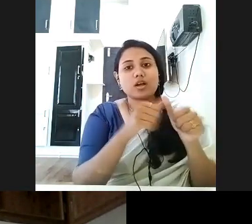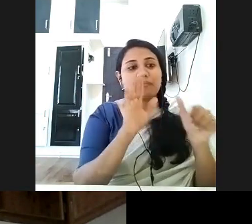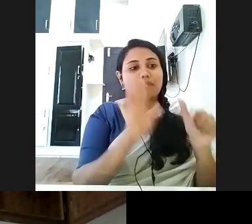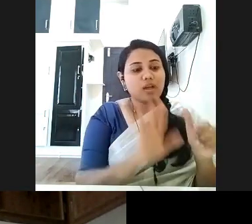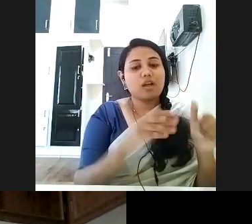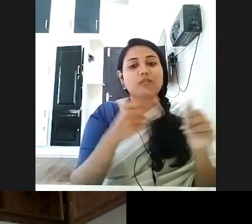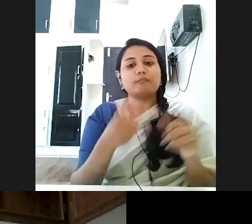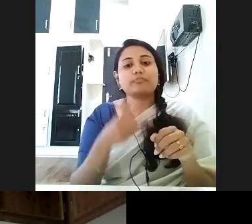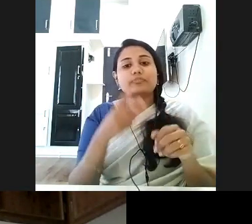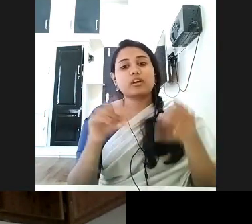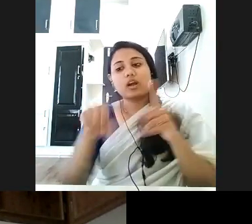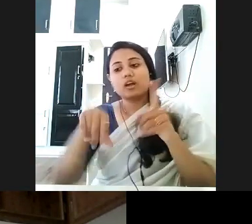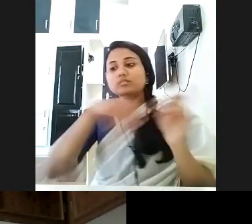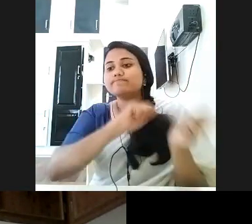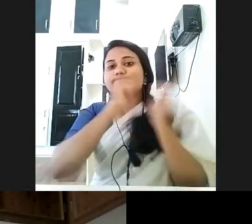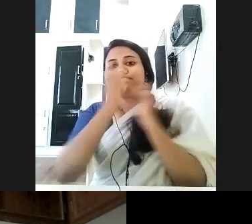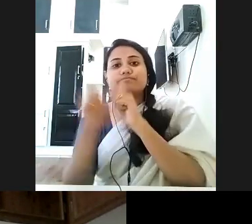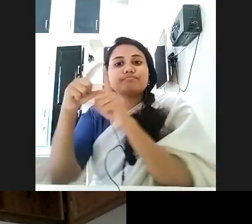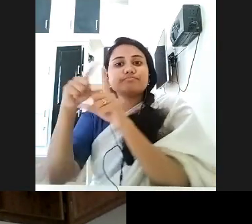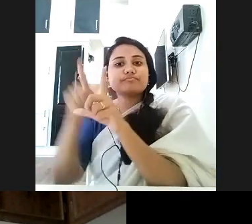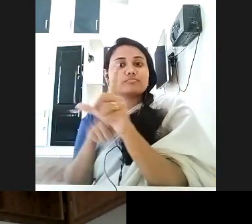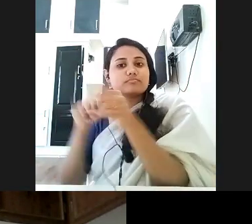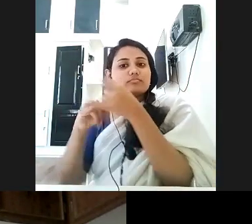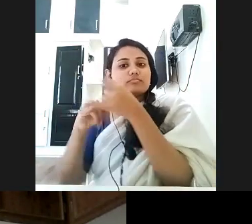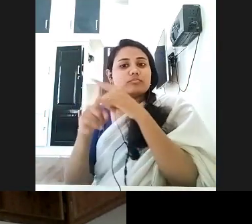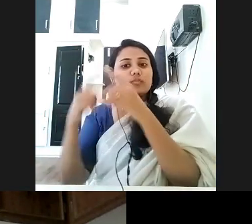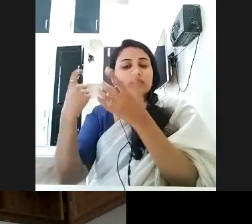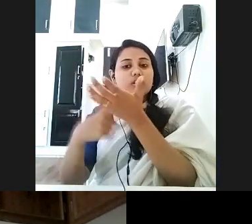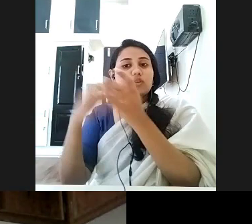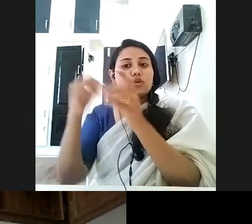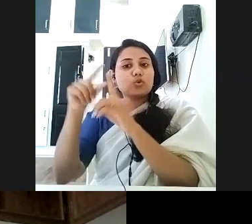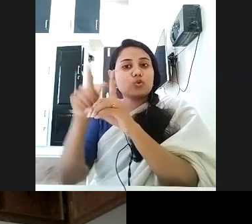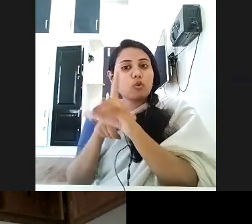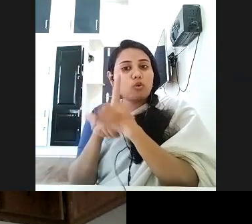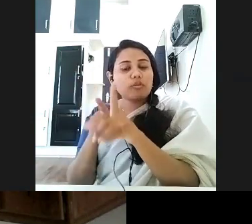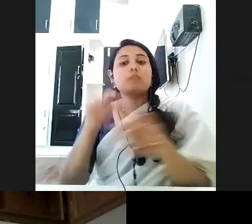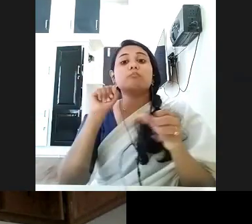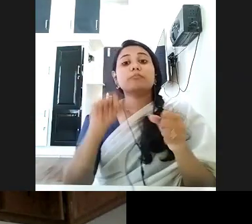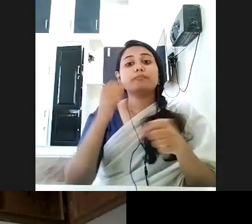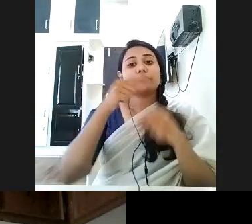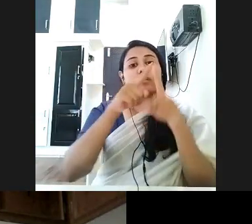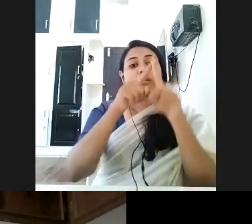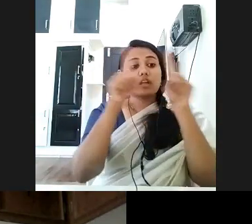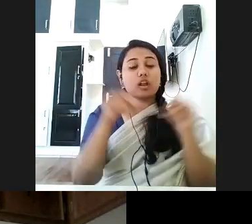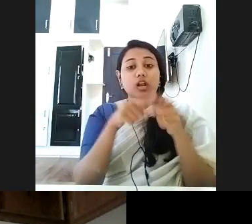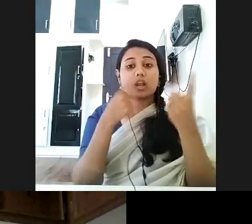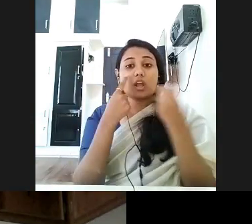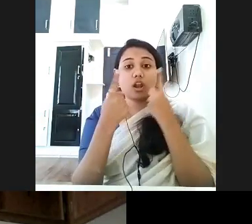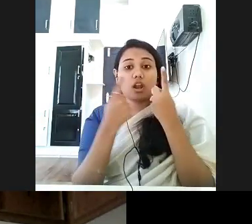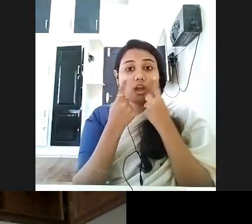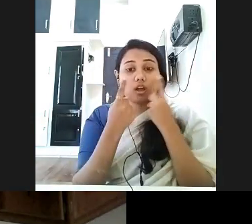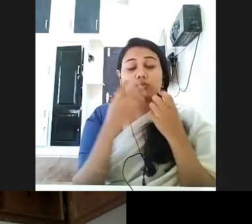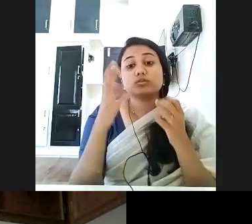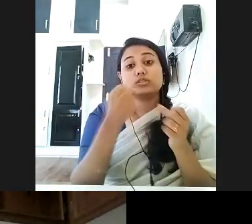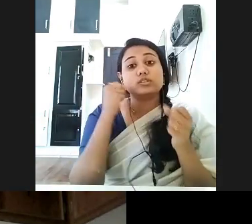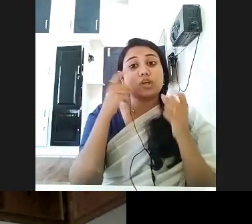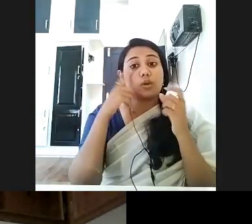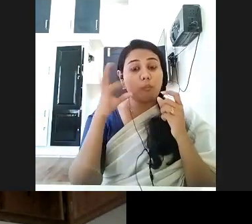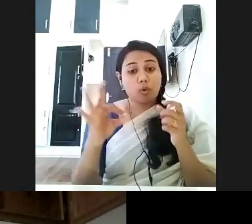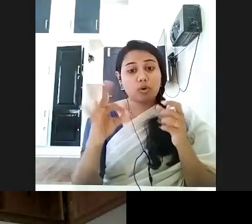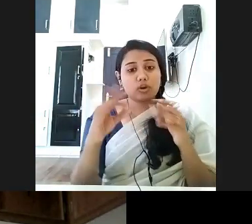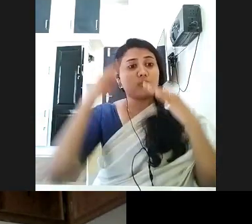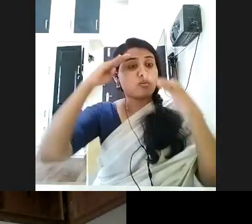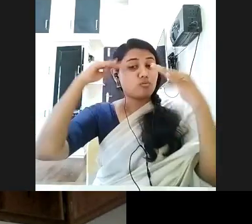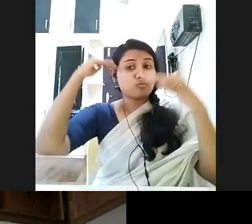പോകുന്നുണ്ട്, അവർ ഡിസ്ട്രോഫി ആയിട്ട് മാറുന്നുണ്ട്. സോ ജനറ്റിക് ഡയഗ്നോസിസ് ഇസ് എ മാൻഡേറ്ററി തിങ് ആണ്. ബിക്കോസ് നമ്മളുടെ ഫ്യൂച്ചറും കാര്യങ്ങളും എങ്ങനെയാ പോകുന്നത്, വല്ല